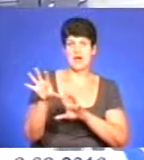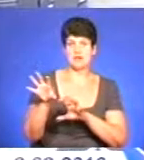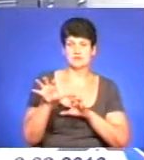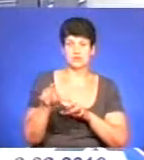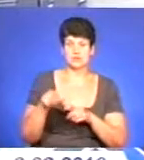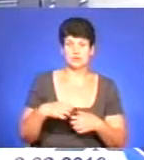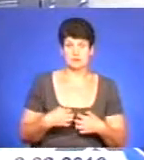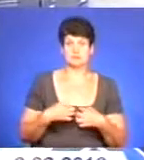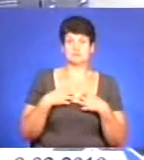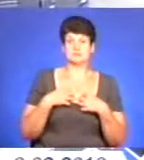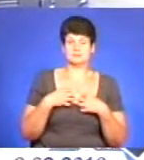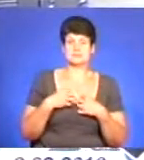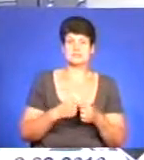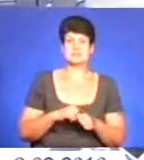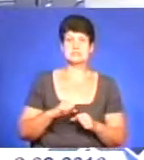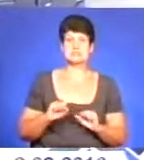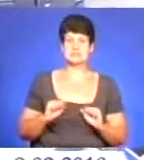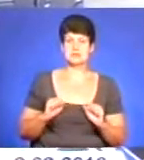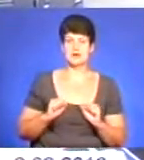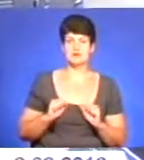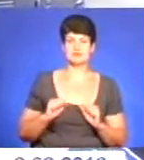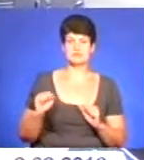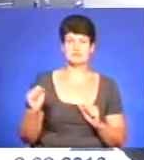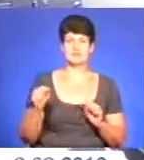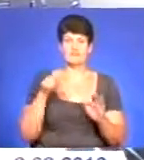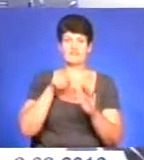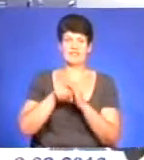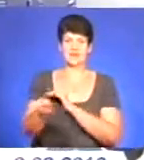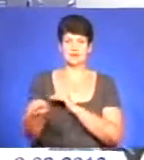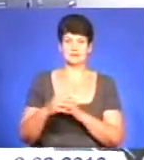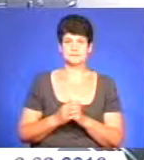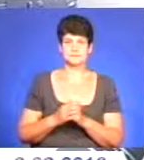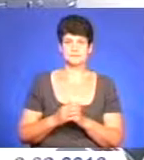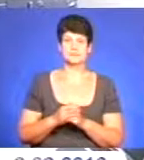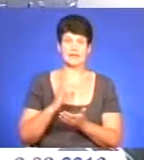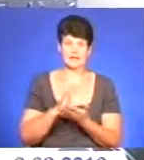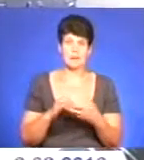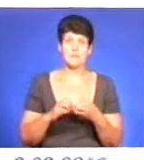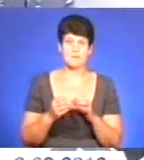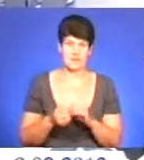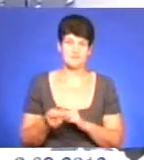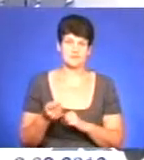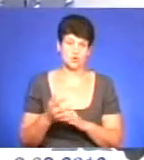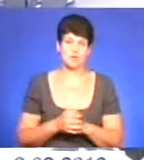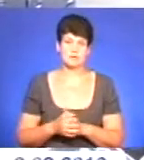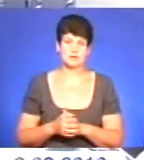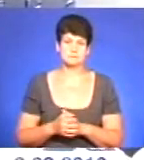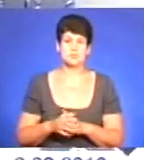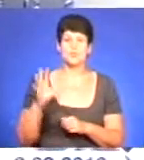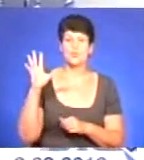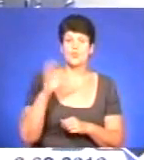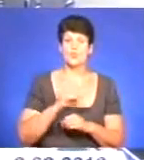люди лякаються, стараються якось там відбитися пакетами або втікають від них. Є така проблема в Тернополі. Весь цивілізований